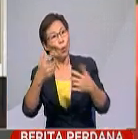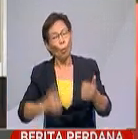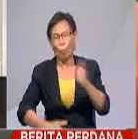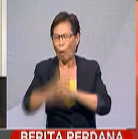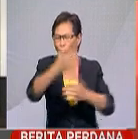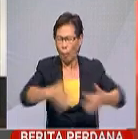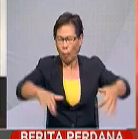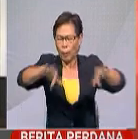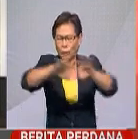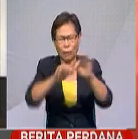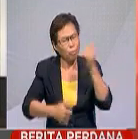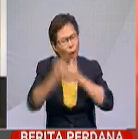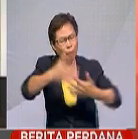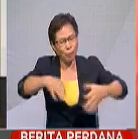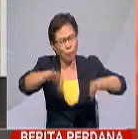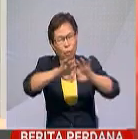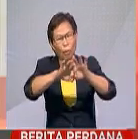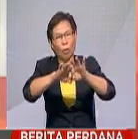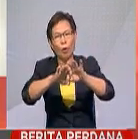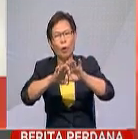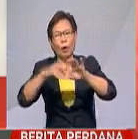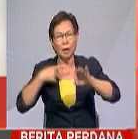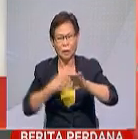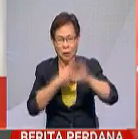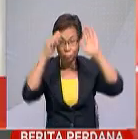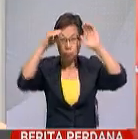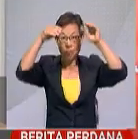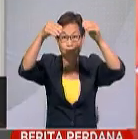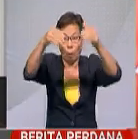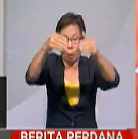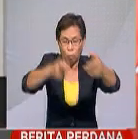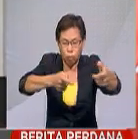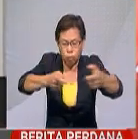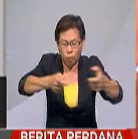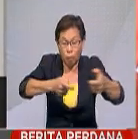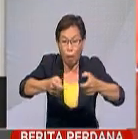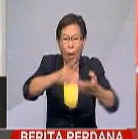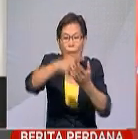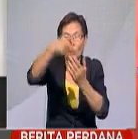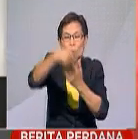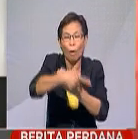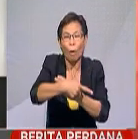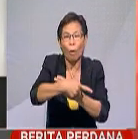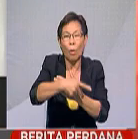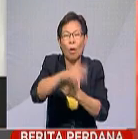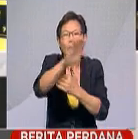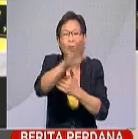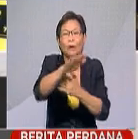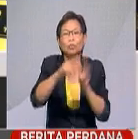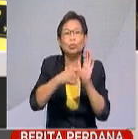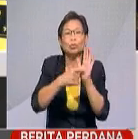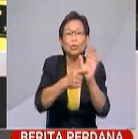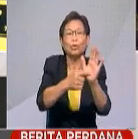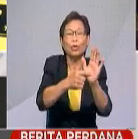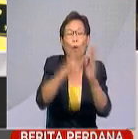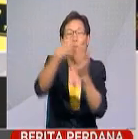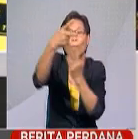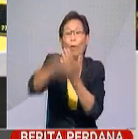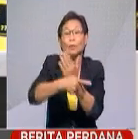signifikan untuk dijadikan tumpuan untuk kita mengendalikan projek-projek DP ataupun demonstrasi projek